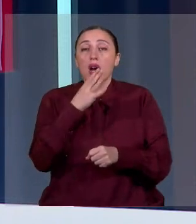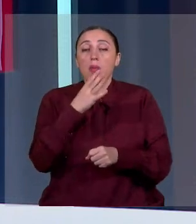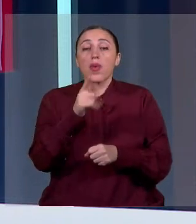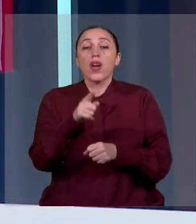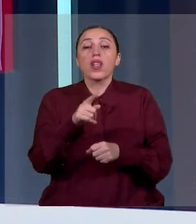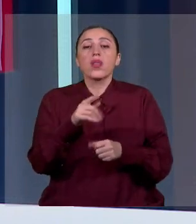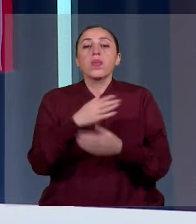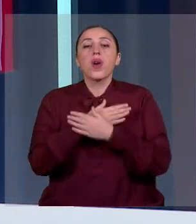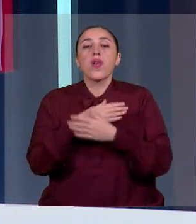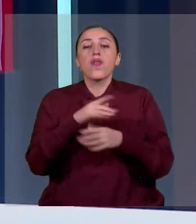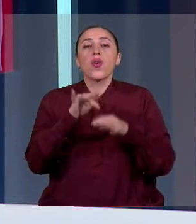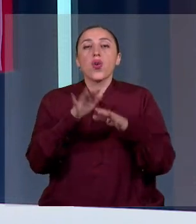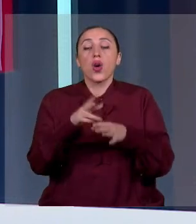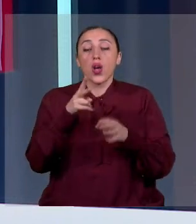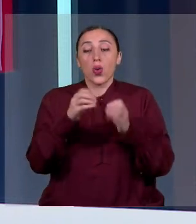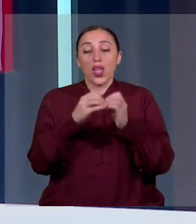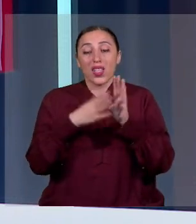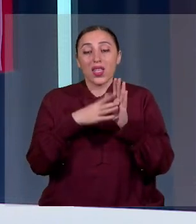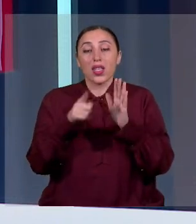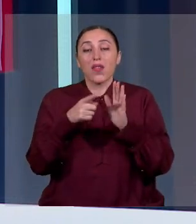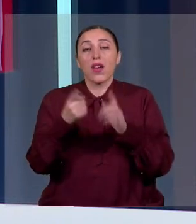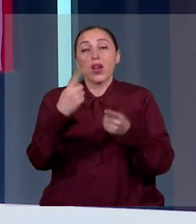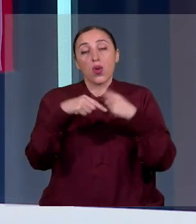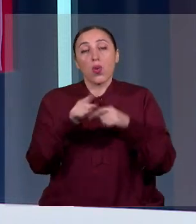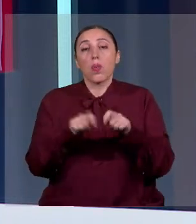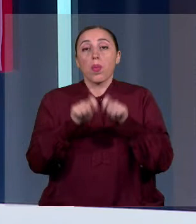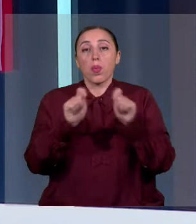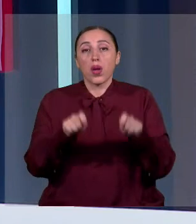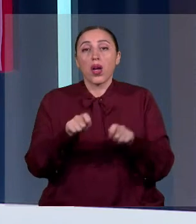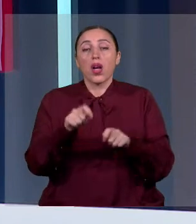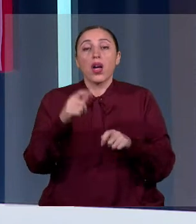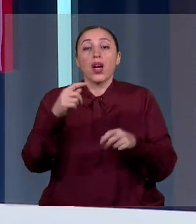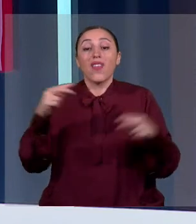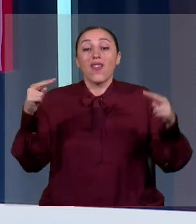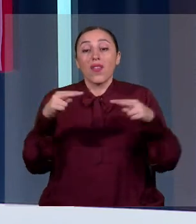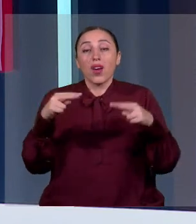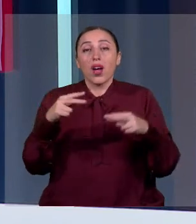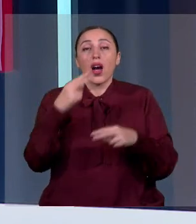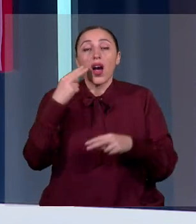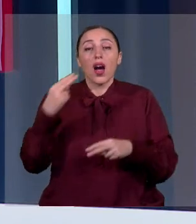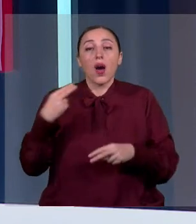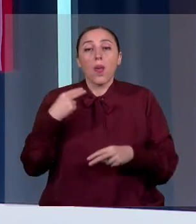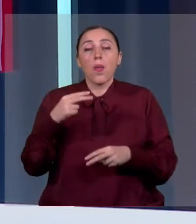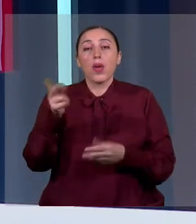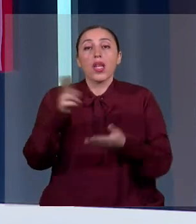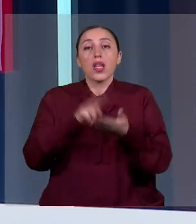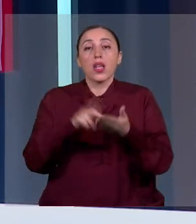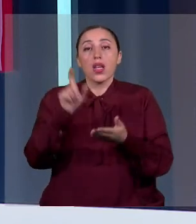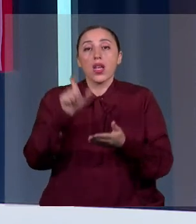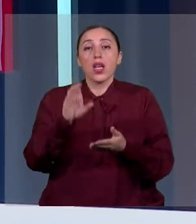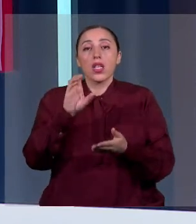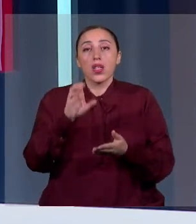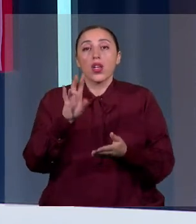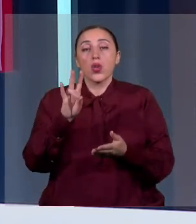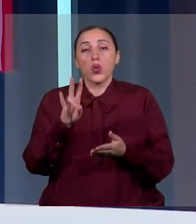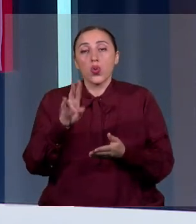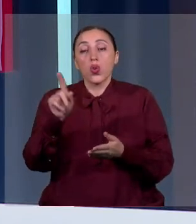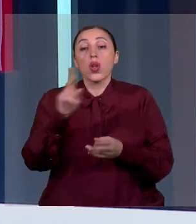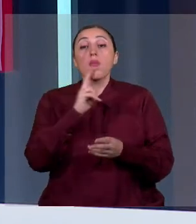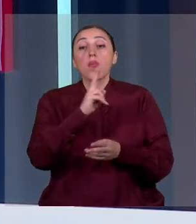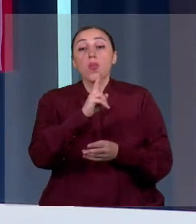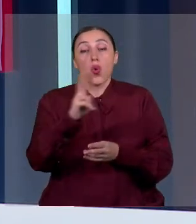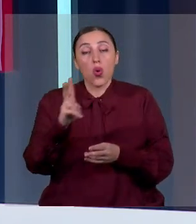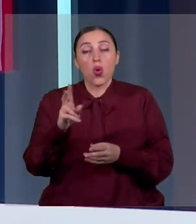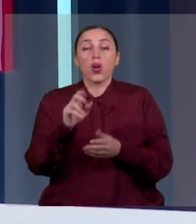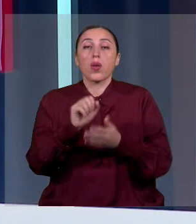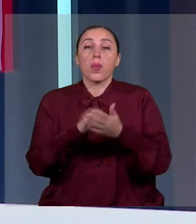վերաբացվեց 2019 թվականին դեպքի ականատես Մեծ Բրիտանիայի քաղաքացի Սթիվեն Նյութոնի բողոքից հետո։ Գործով